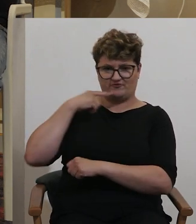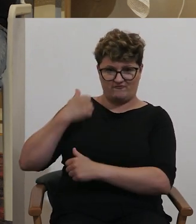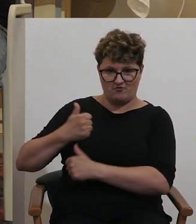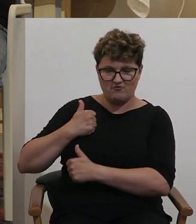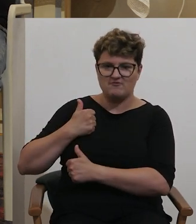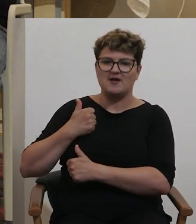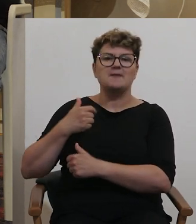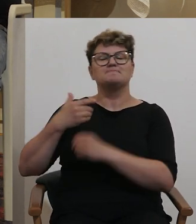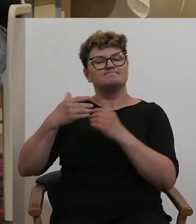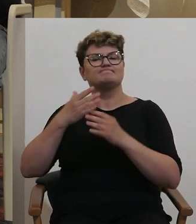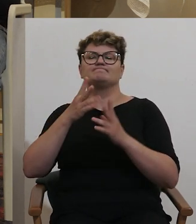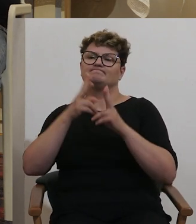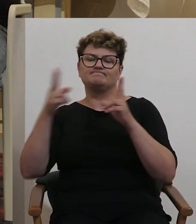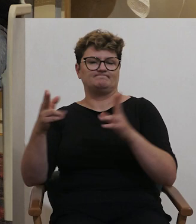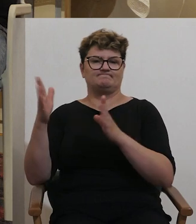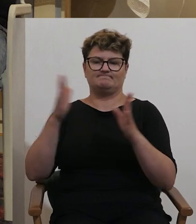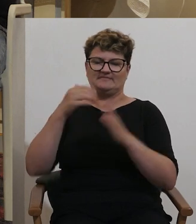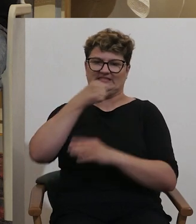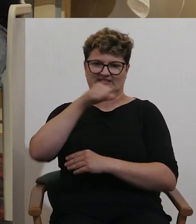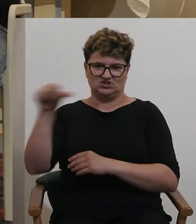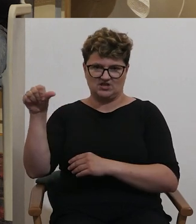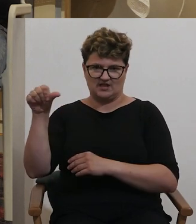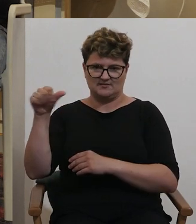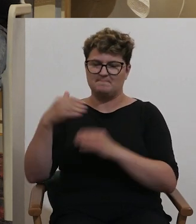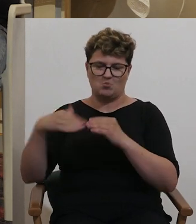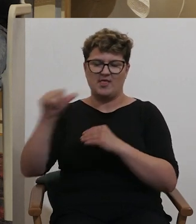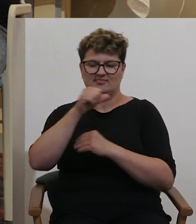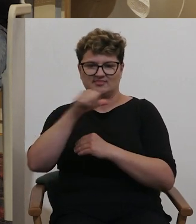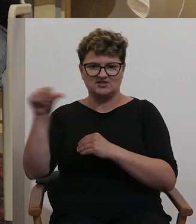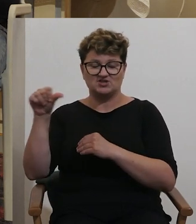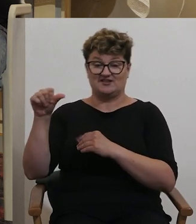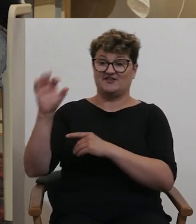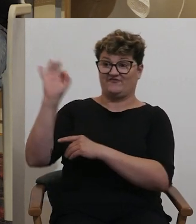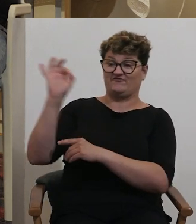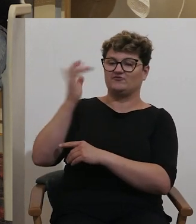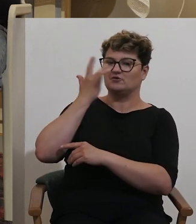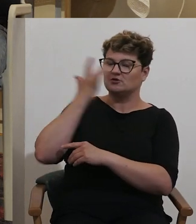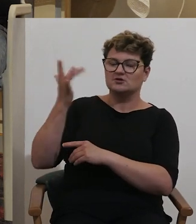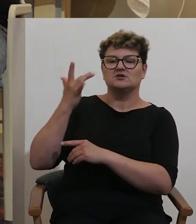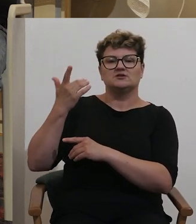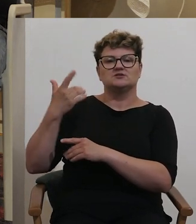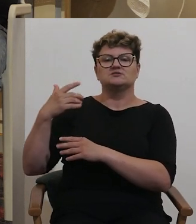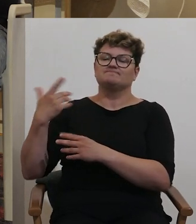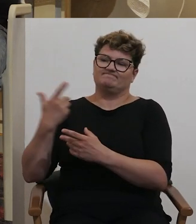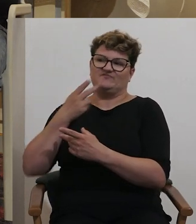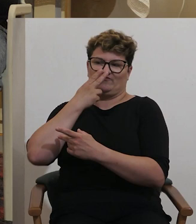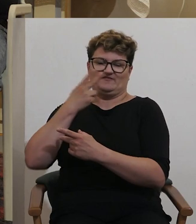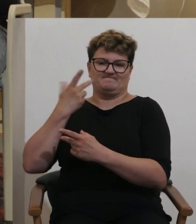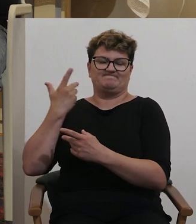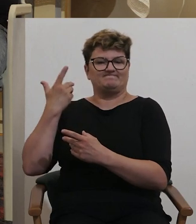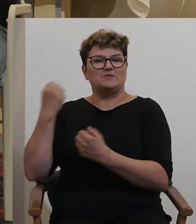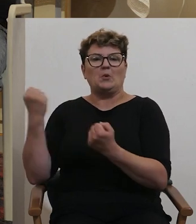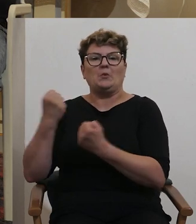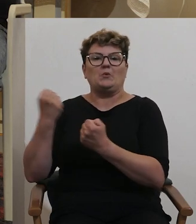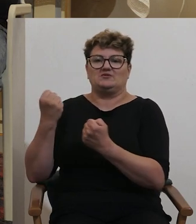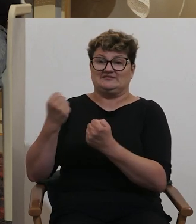Trwała ponad tydzień i Sowieci, o skali tej bitwy świadczy to, że Sowieci stracili tam prawie